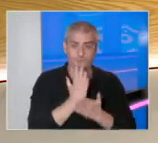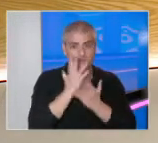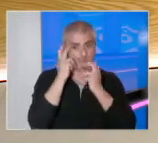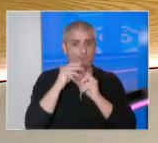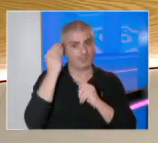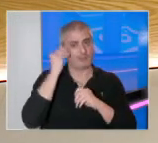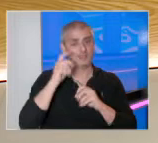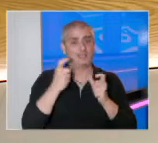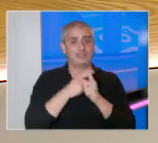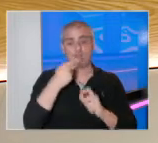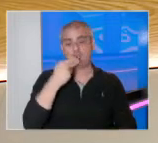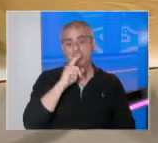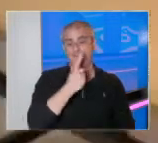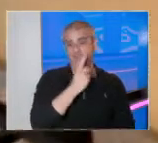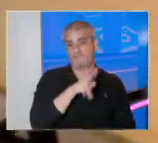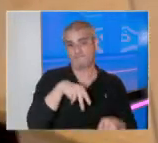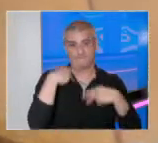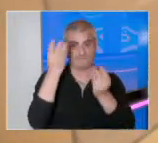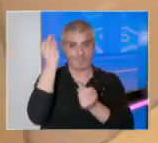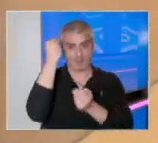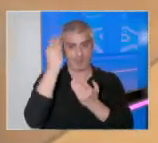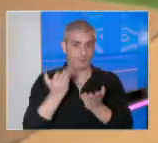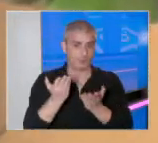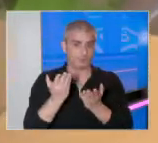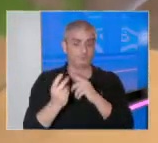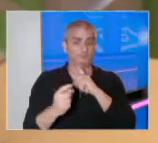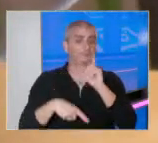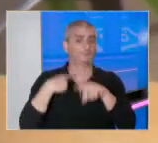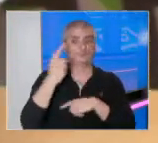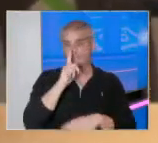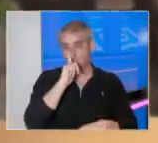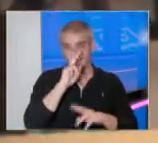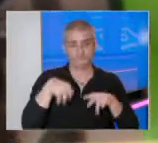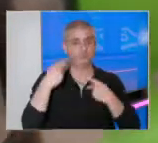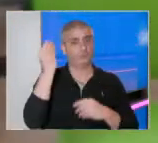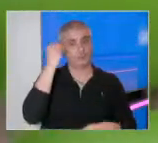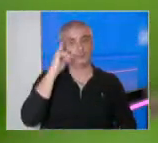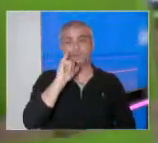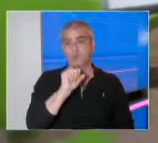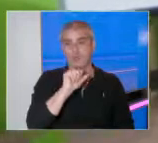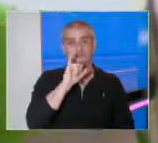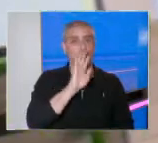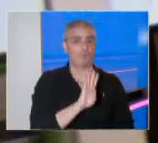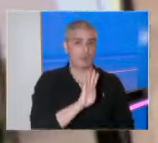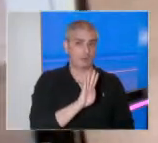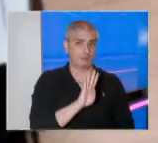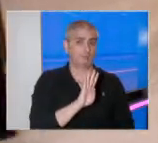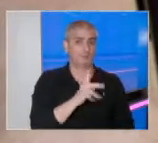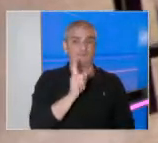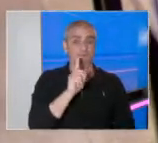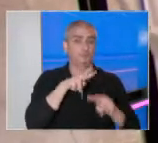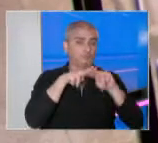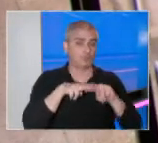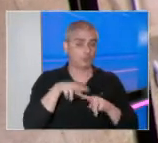לחזור תלמידי כיתות A-W לספסל הלימודים. בשבוע הבא ביום ראשון יחזרו תלמידי י"א-י"ב. ומי